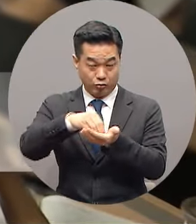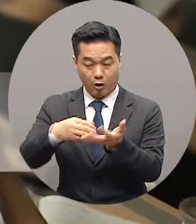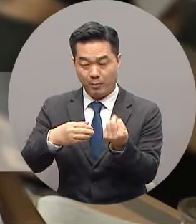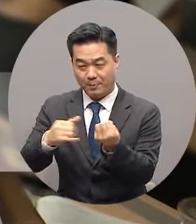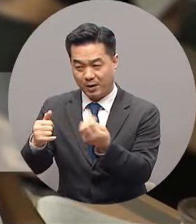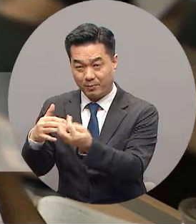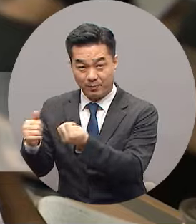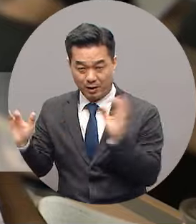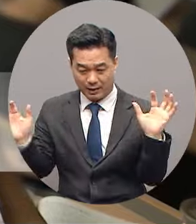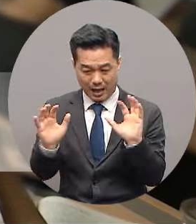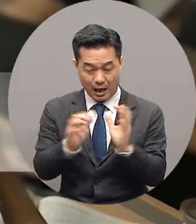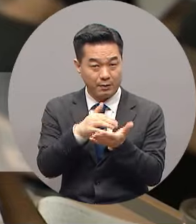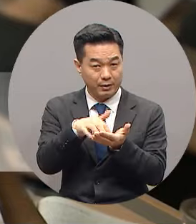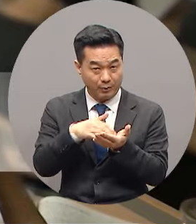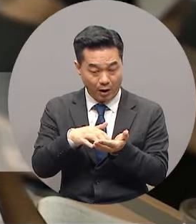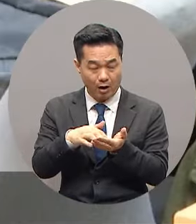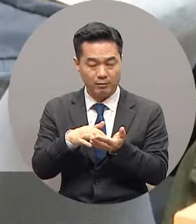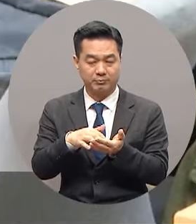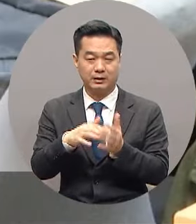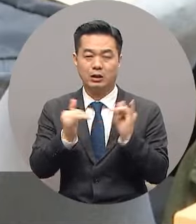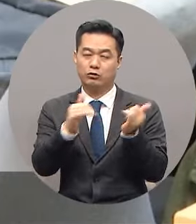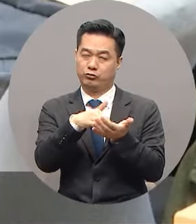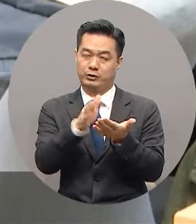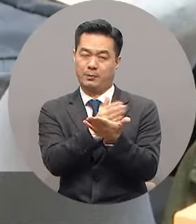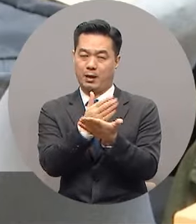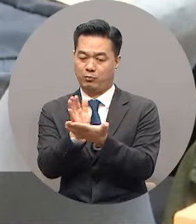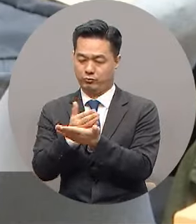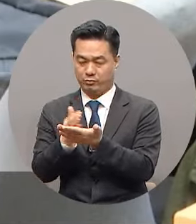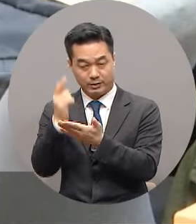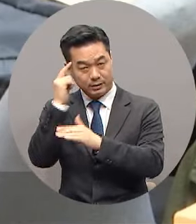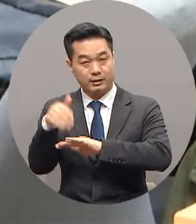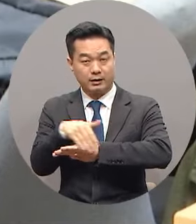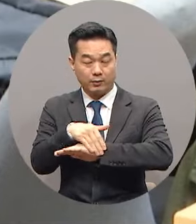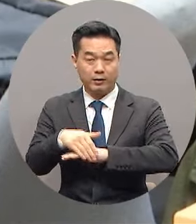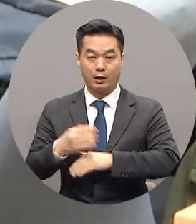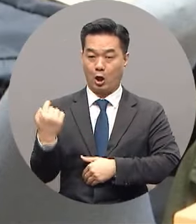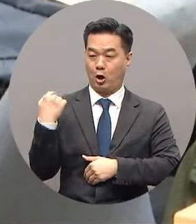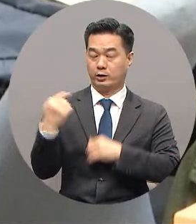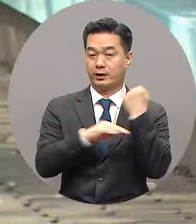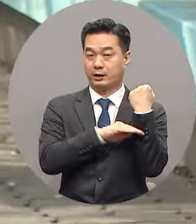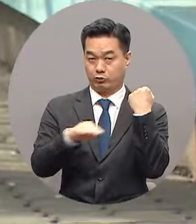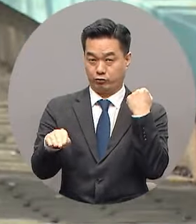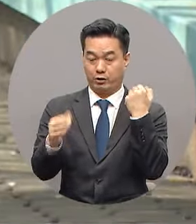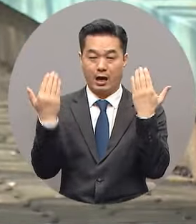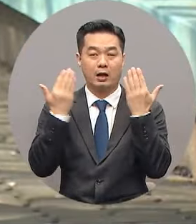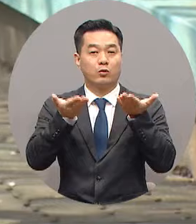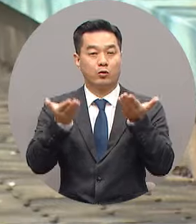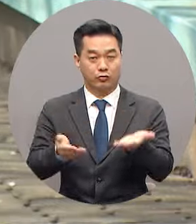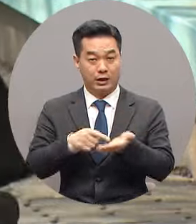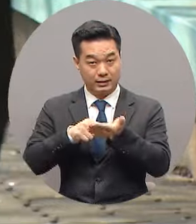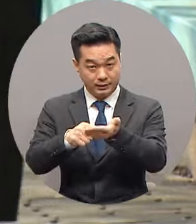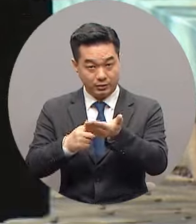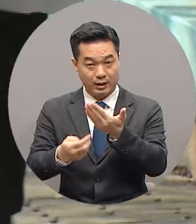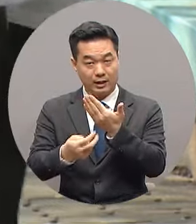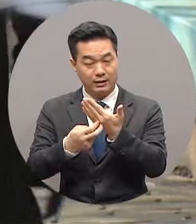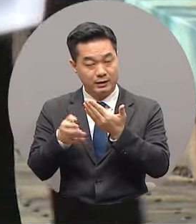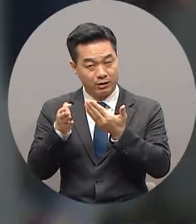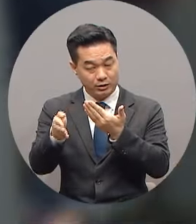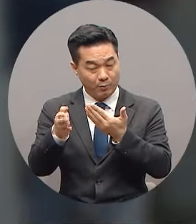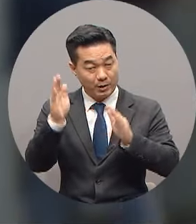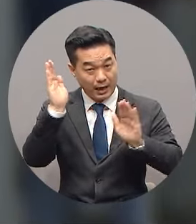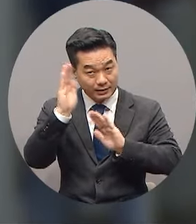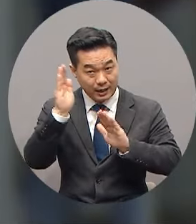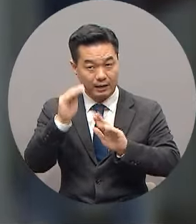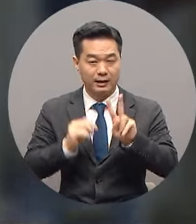즉시 대학들에 정원을 배분하는 작업에 착수할 예정입니다. 어제 기준 휴학 신청을 한 의과대학 학생은 전체